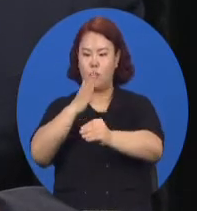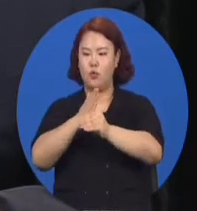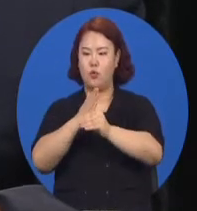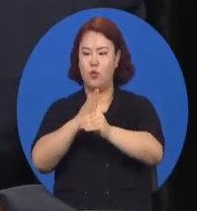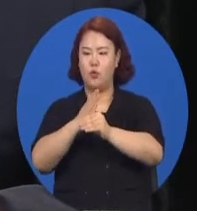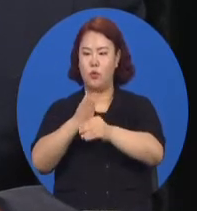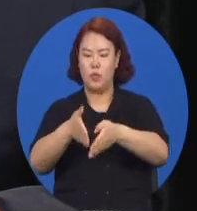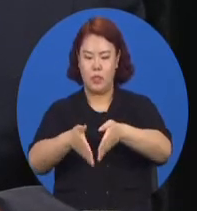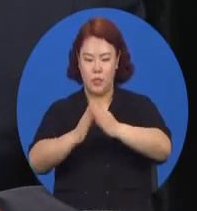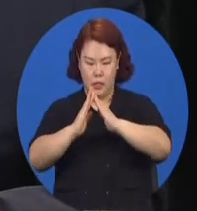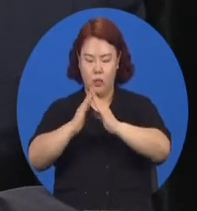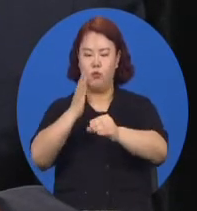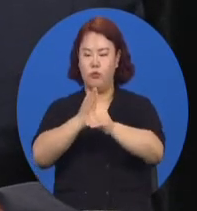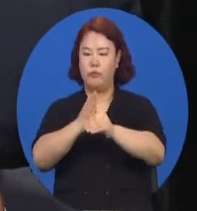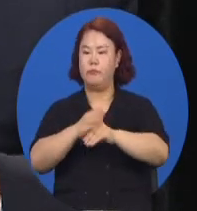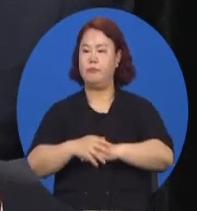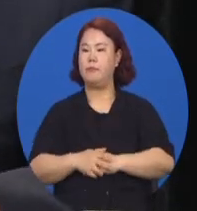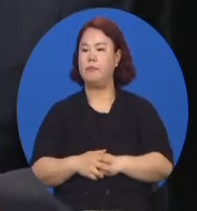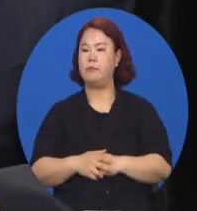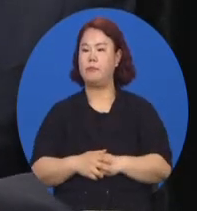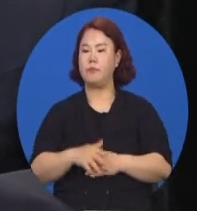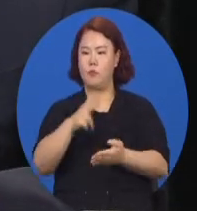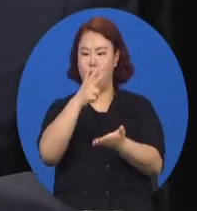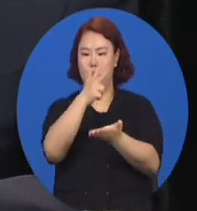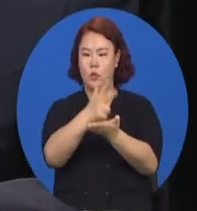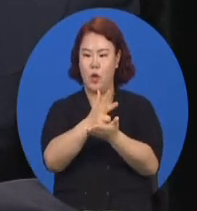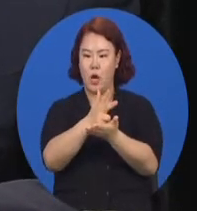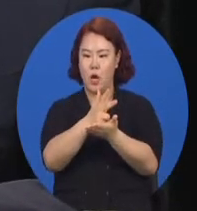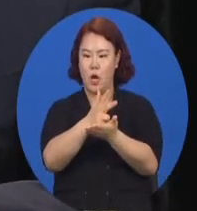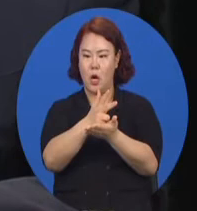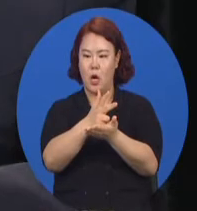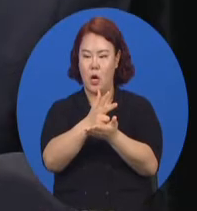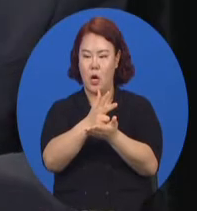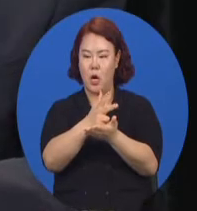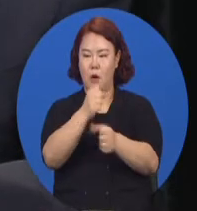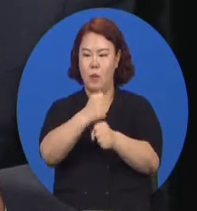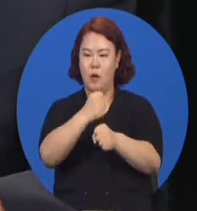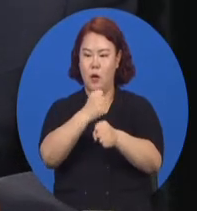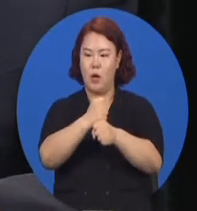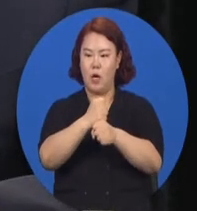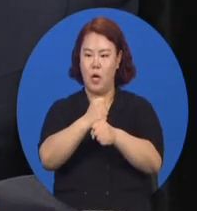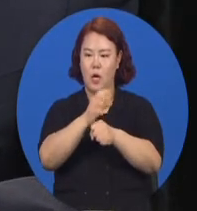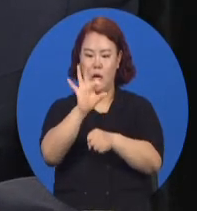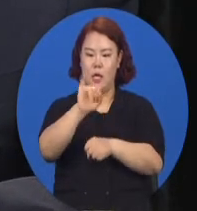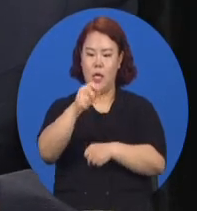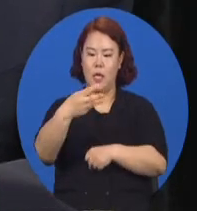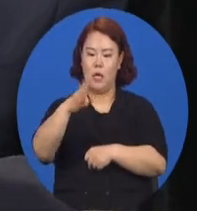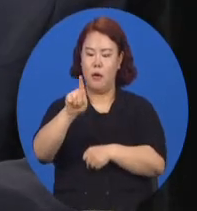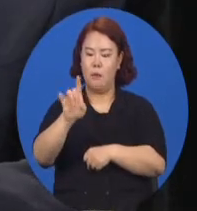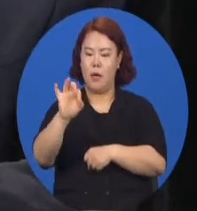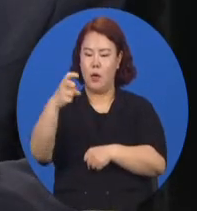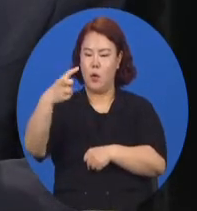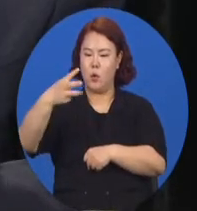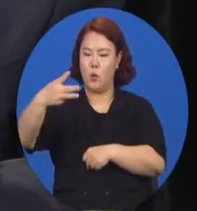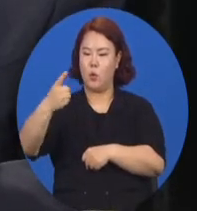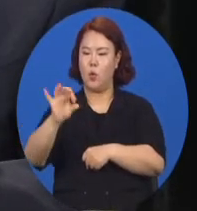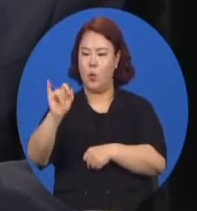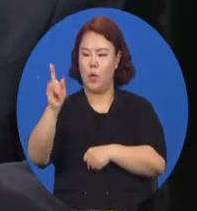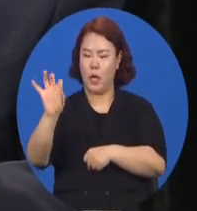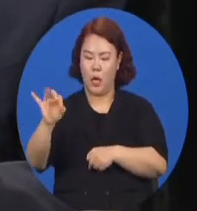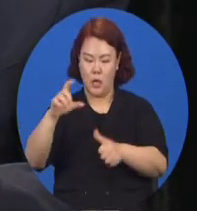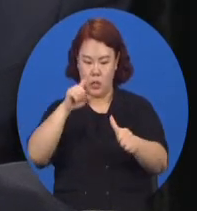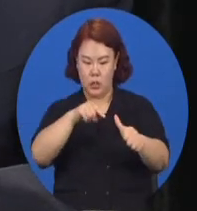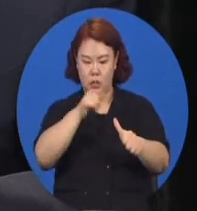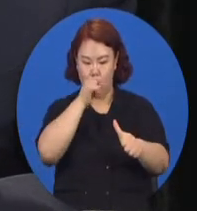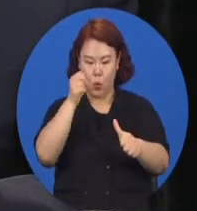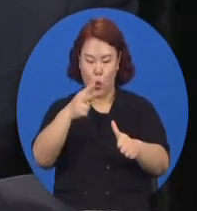주차 시설을 마련하고 있어요. 이렇게 주차할 수 있는 시설을 만들어야 일방 통행도 지정을 하고 또 유료화할 수 있는 부분